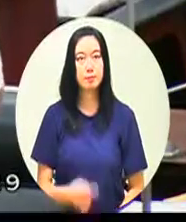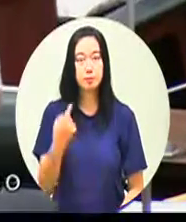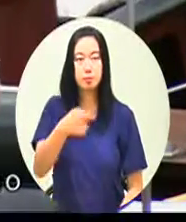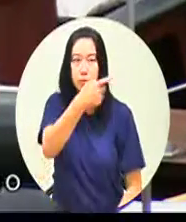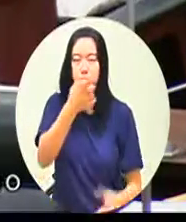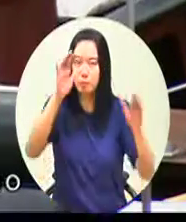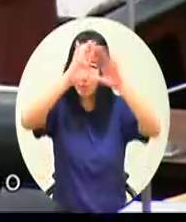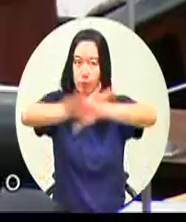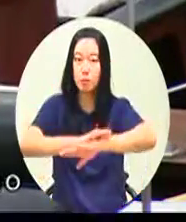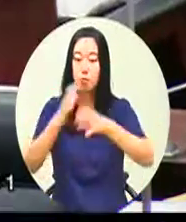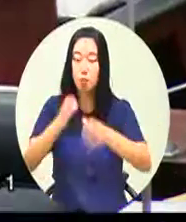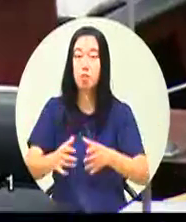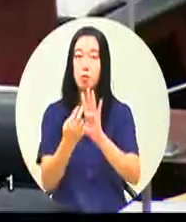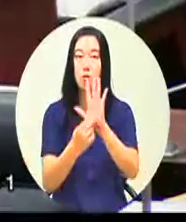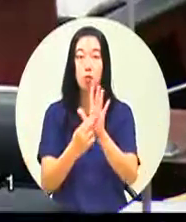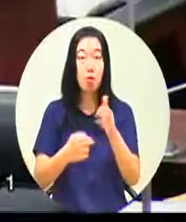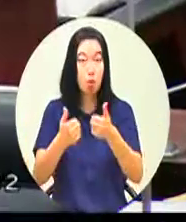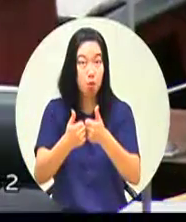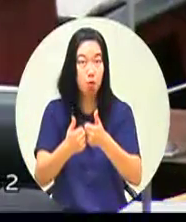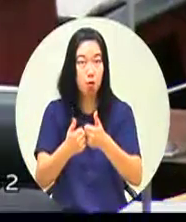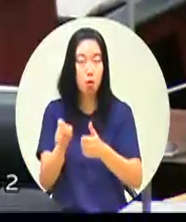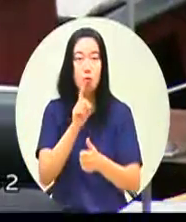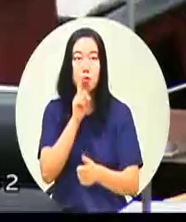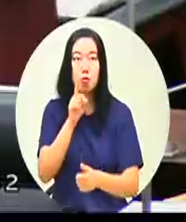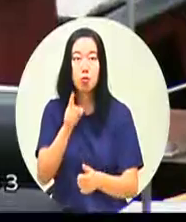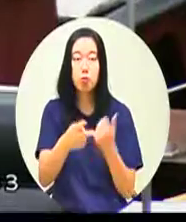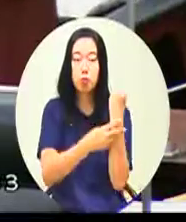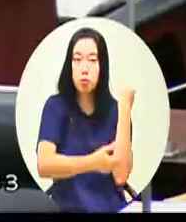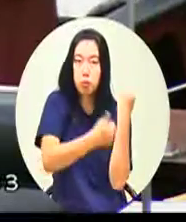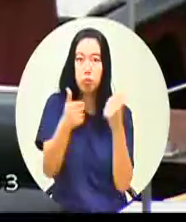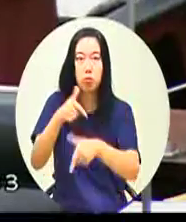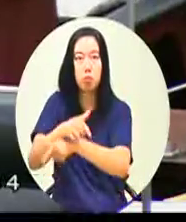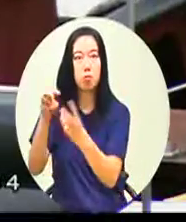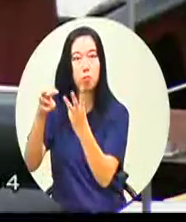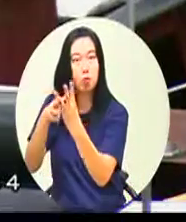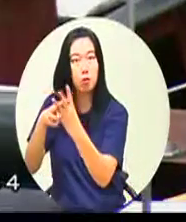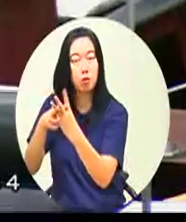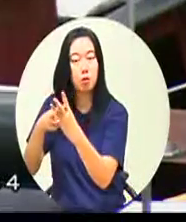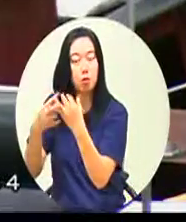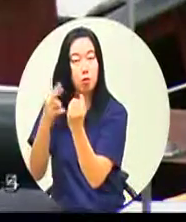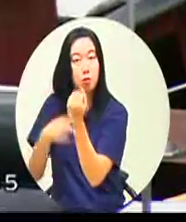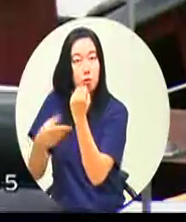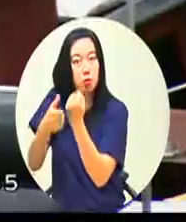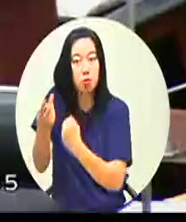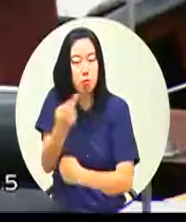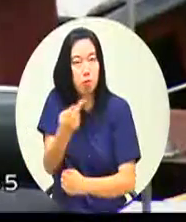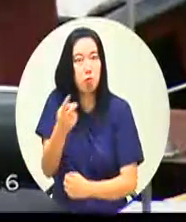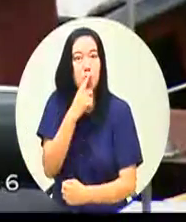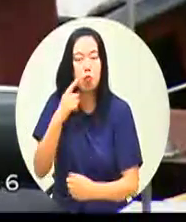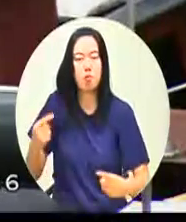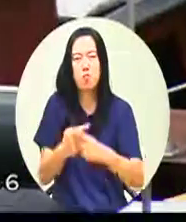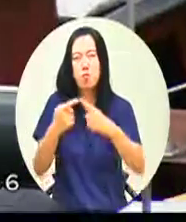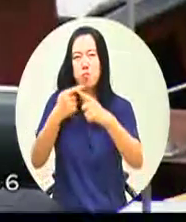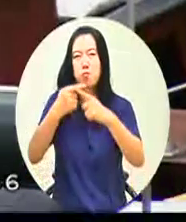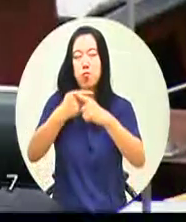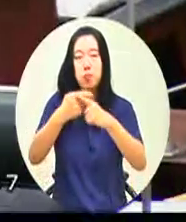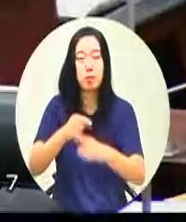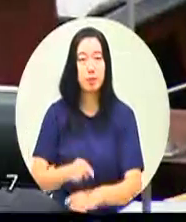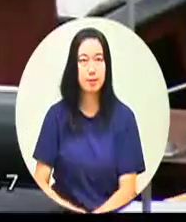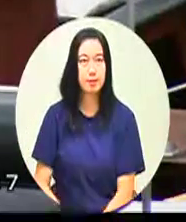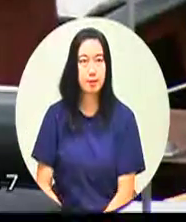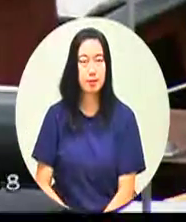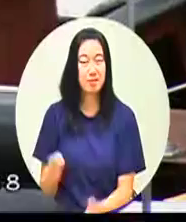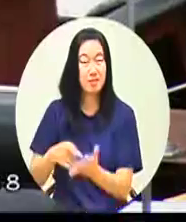开说明会啦吼，因为昆州里里长甲南州里里的里长，伊咧伫遐咧烧烟吼，事实遐面一